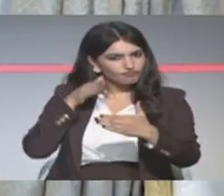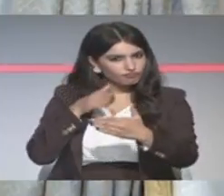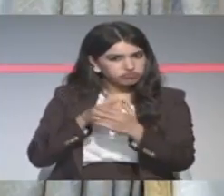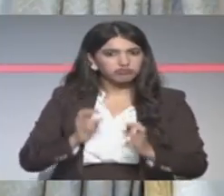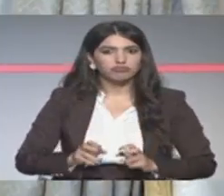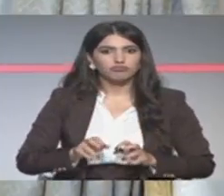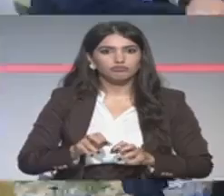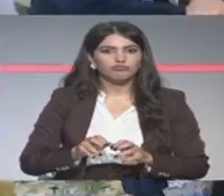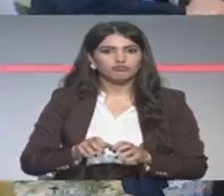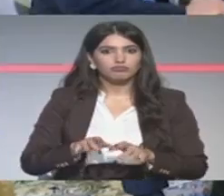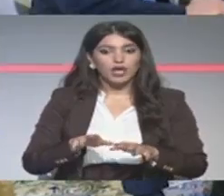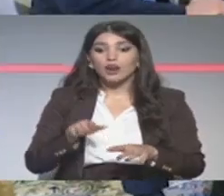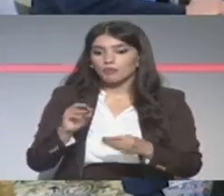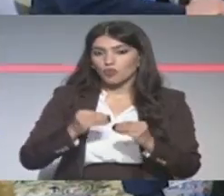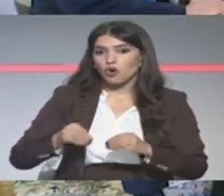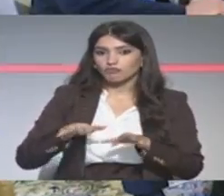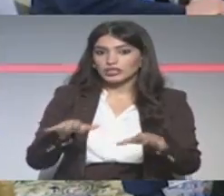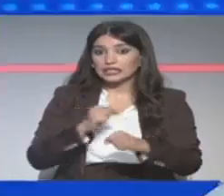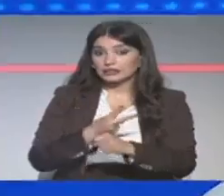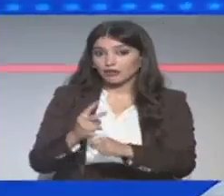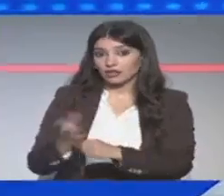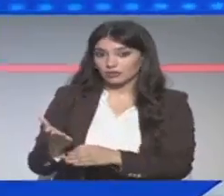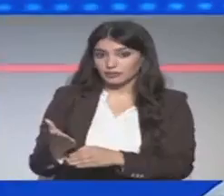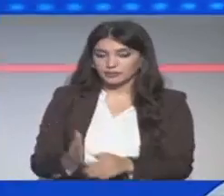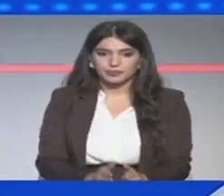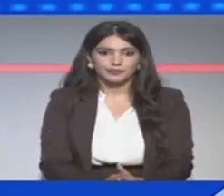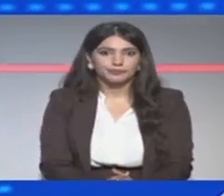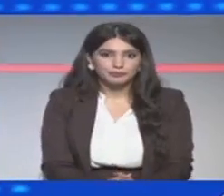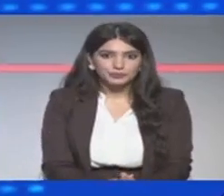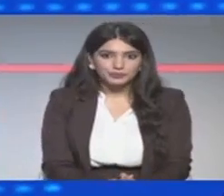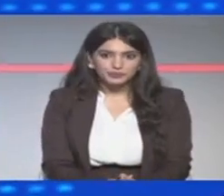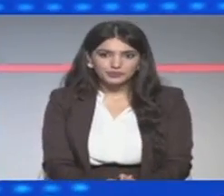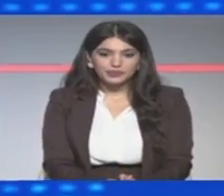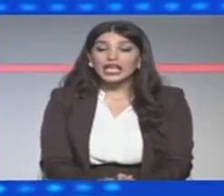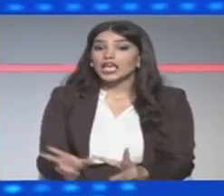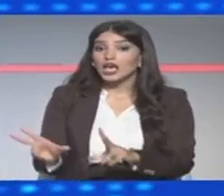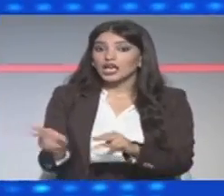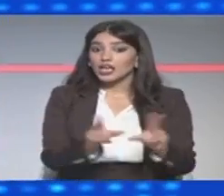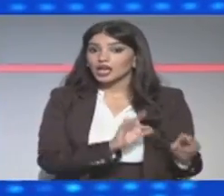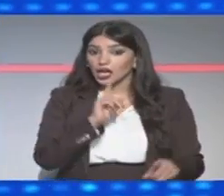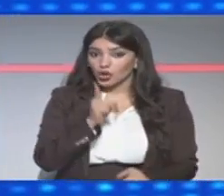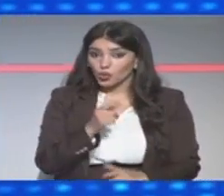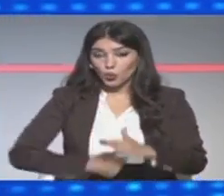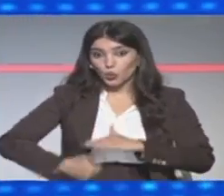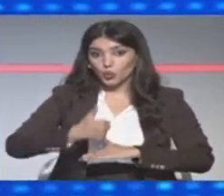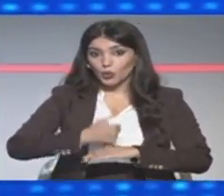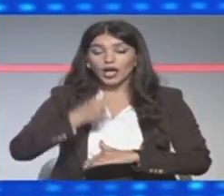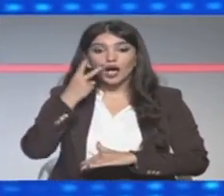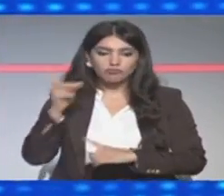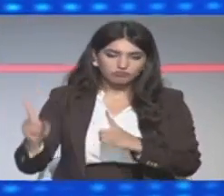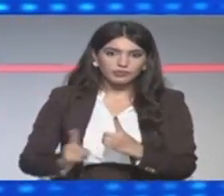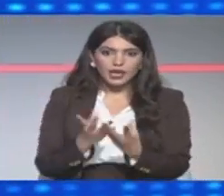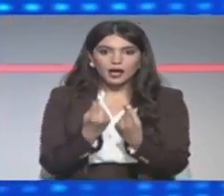لارتفاع منسوب الجريمة. كما كان لرئيس الجمهورية قيس سعيد لقاء